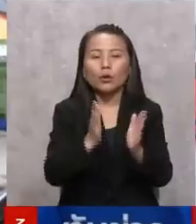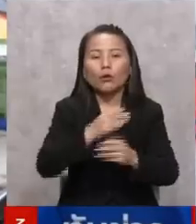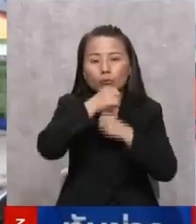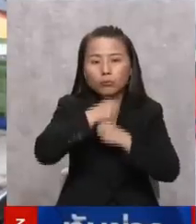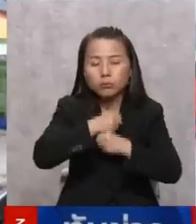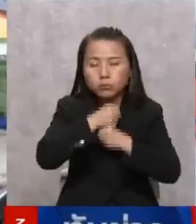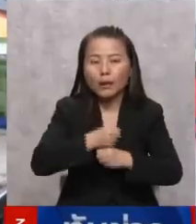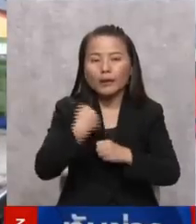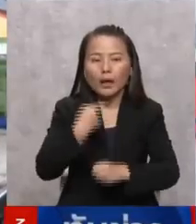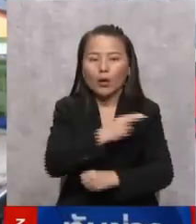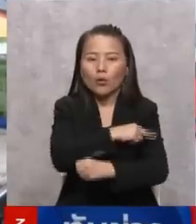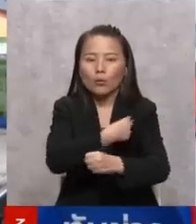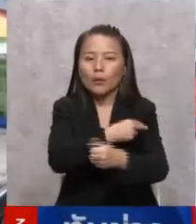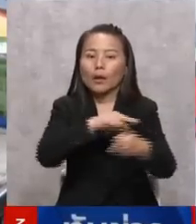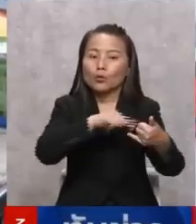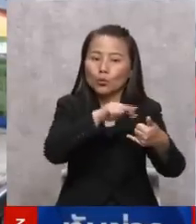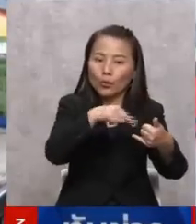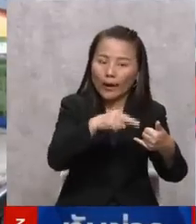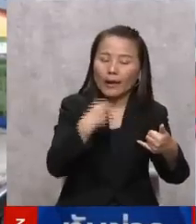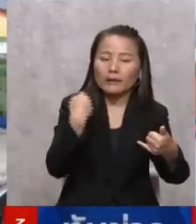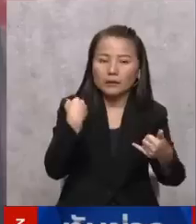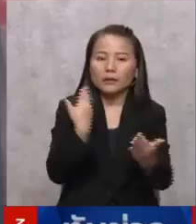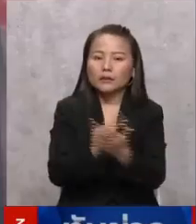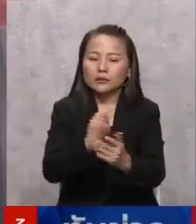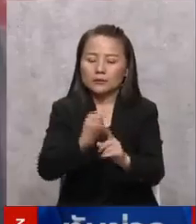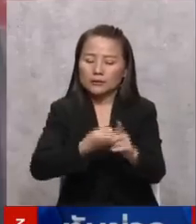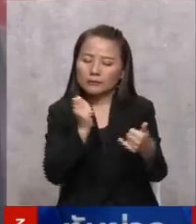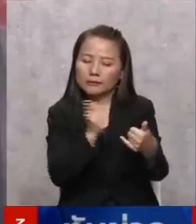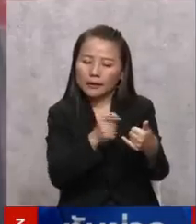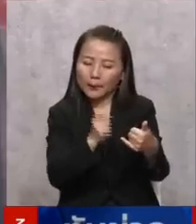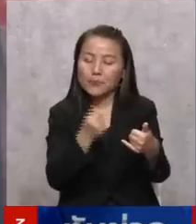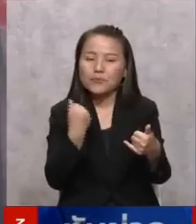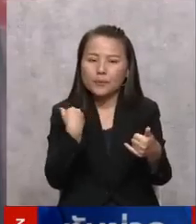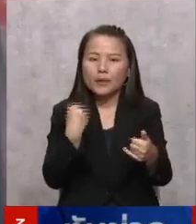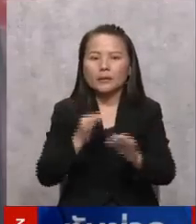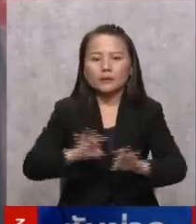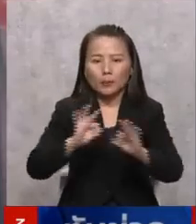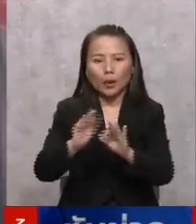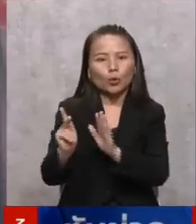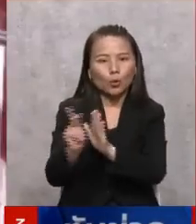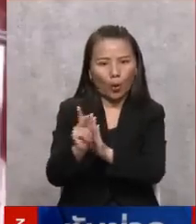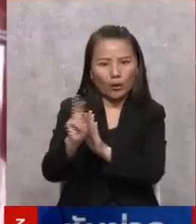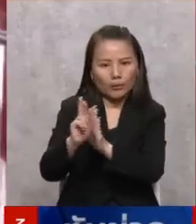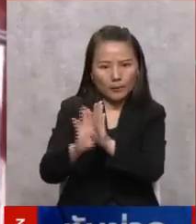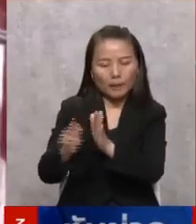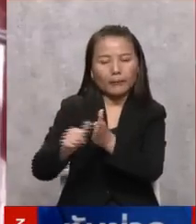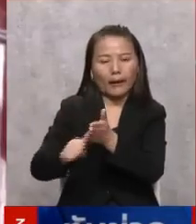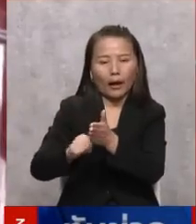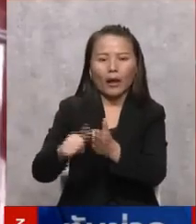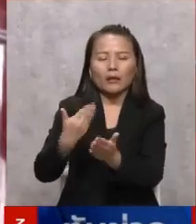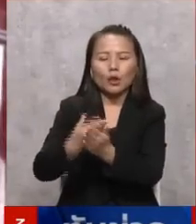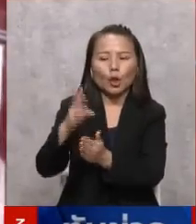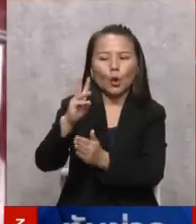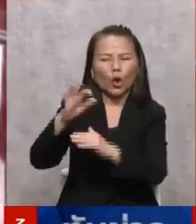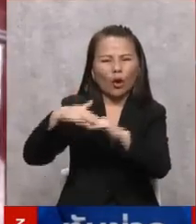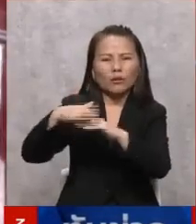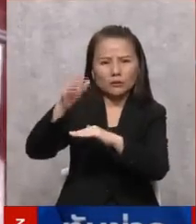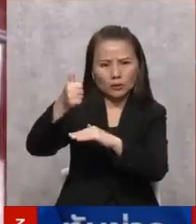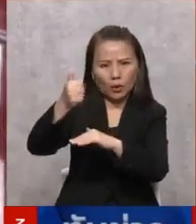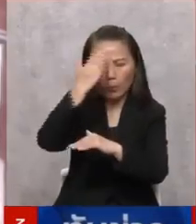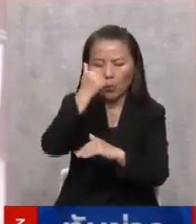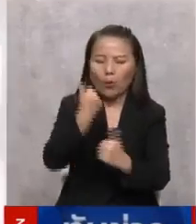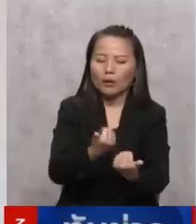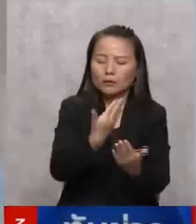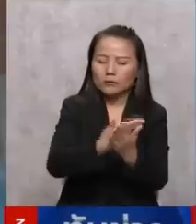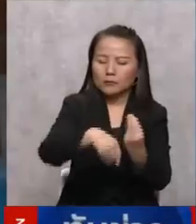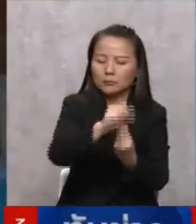ทั้งการรักษาพยาบาลและการจ่ายเบี้ยยังชีพที่ควรทบทวนกฎเกณฑ์ใหม่ในการจ่ายเงินมากกว่า600บาทเมื่อเทียบกับค่าครองชีพ